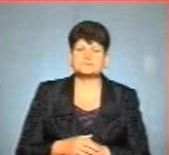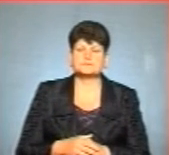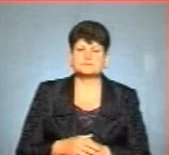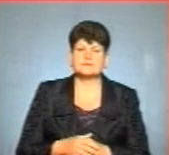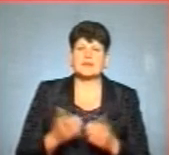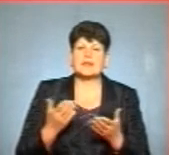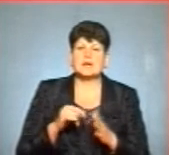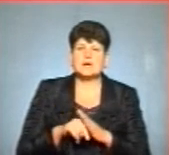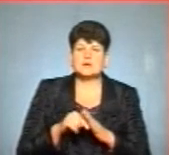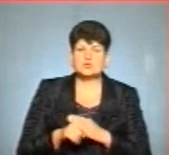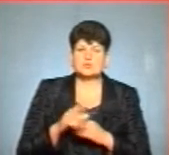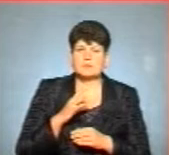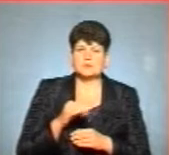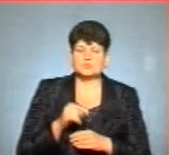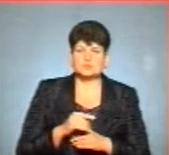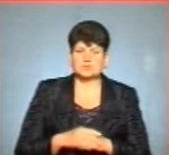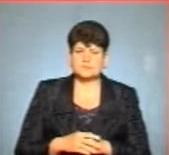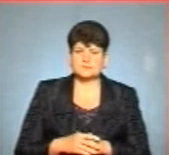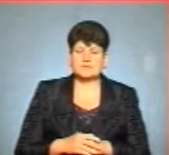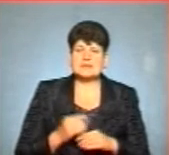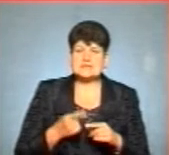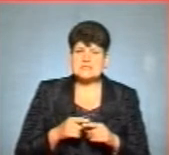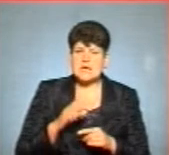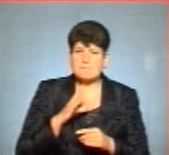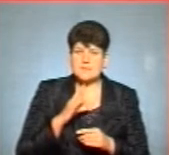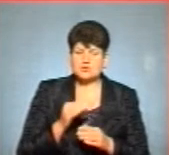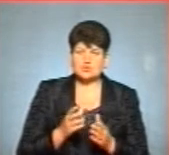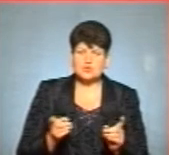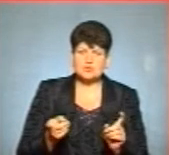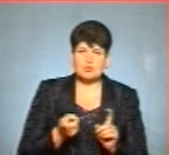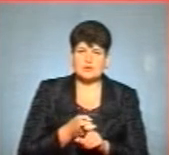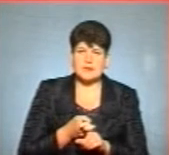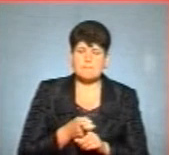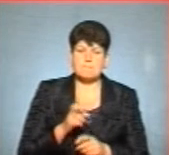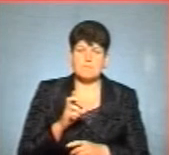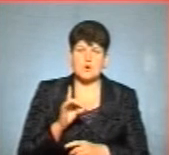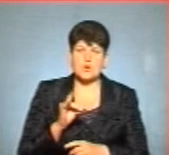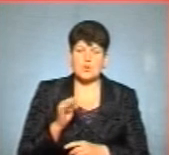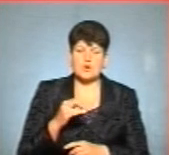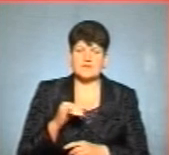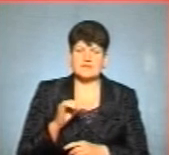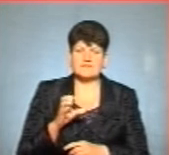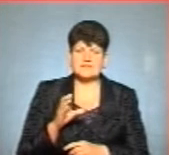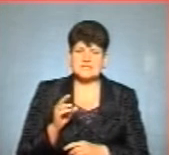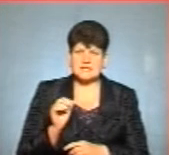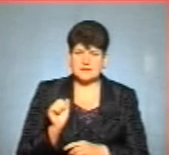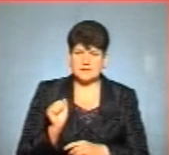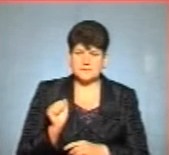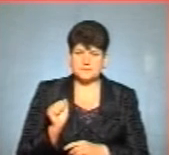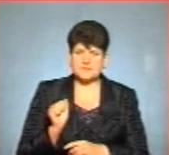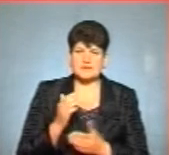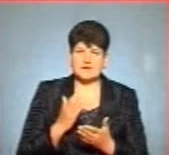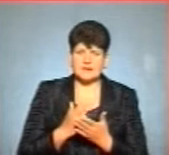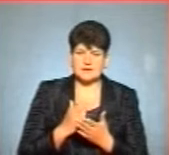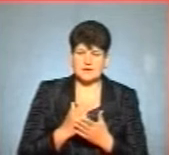Яка суть цього маршруту? Даний маршрут сполучає вулицю Бродівську Лук'яновича, де розміщений житловий